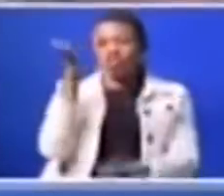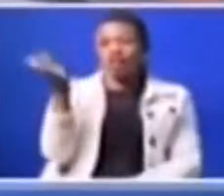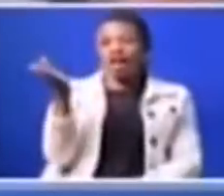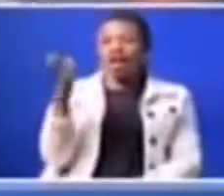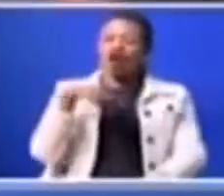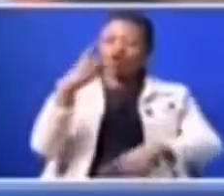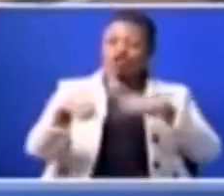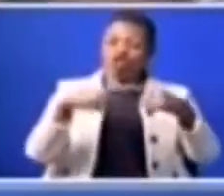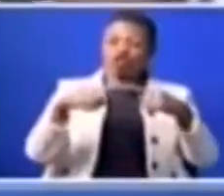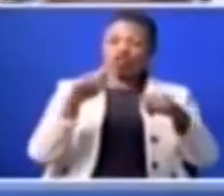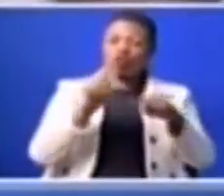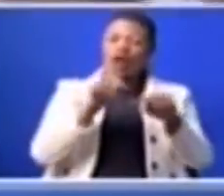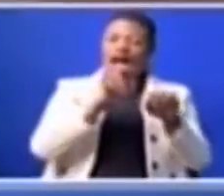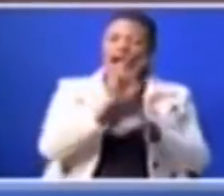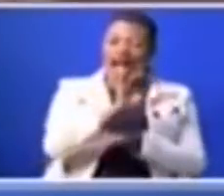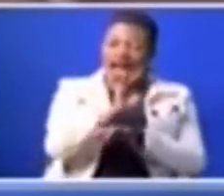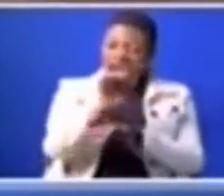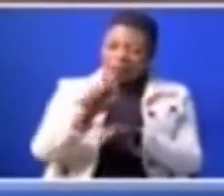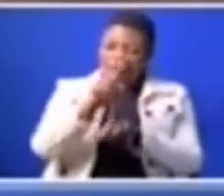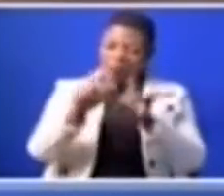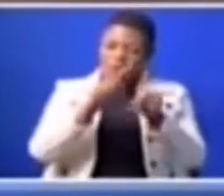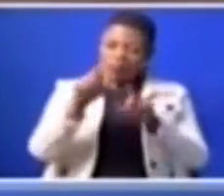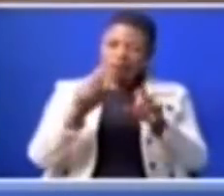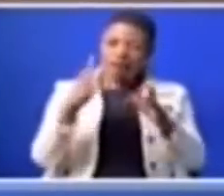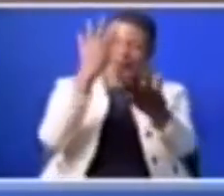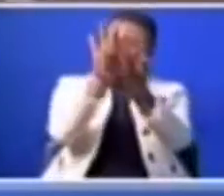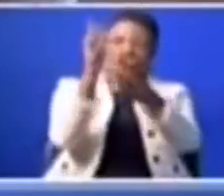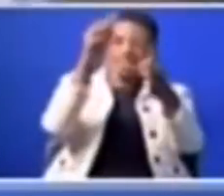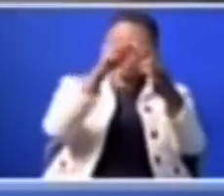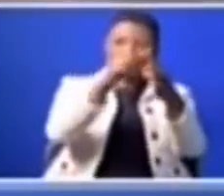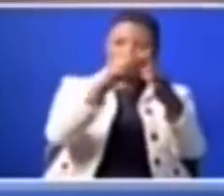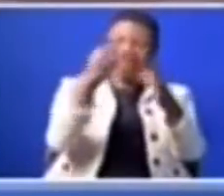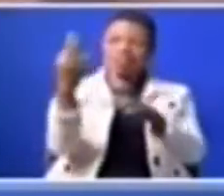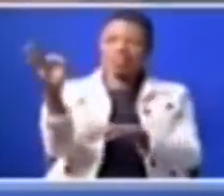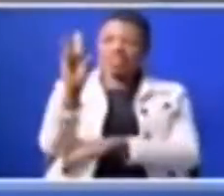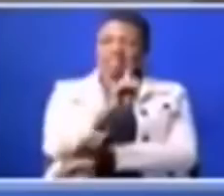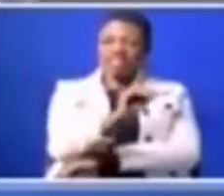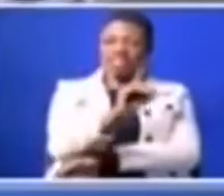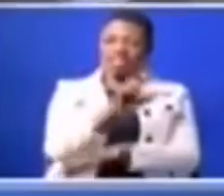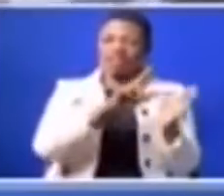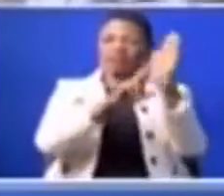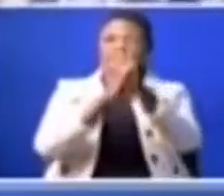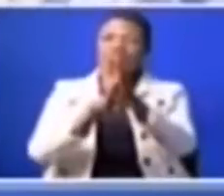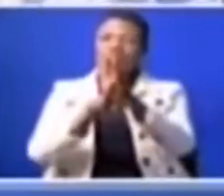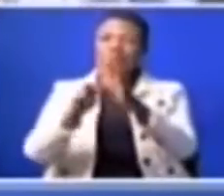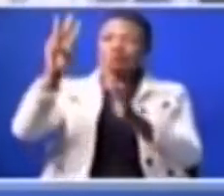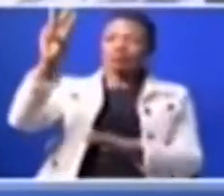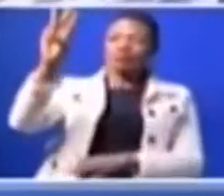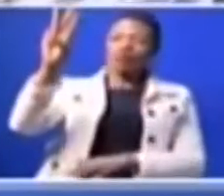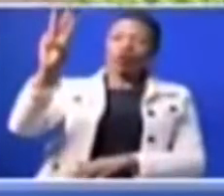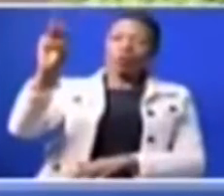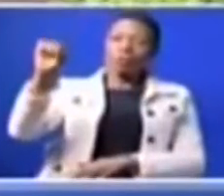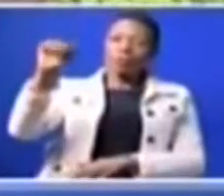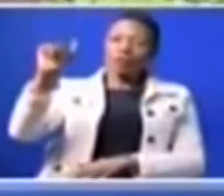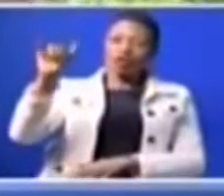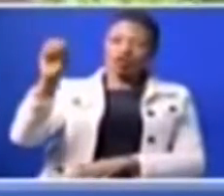anaendelea kuhojiwa na pia atakuwa anabakia kizimbani hadi siku ya tatu. Na wa mwisho ni yule mwakilishi wadi wa eneo la Mayoni ambapo kumekuwa kunatokea yale